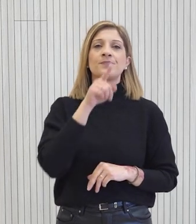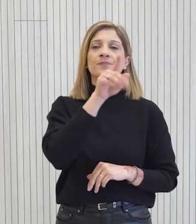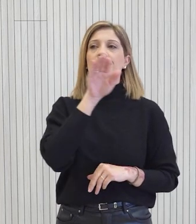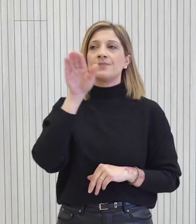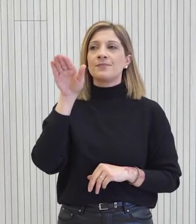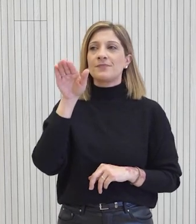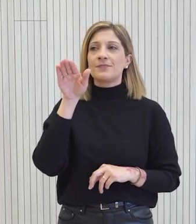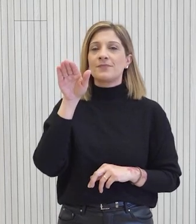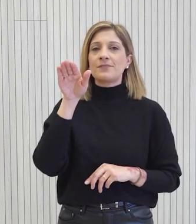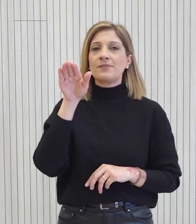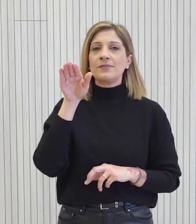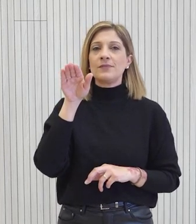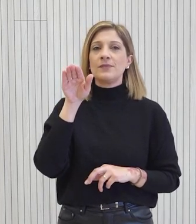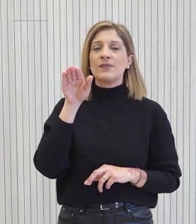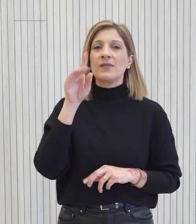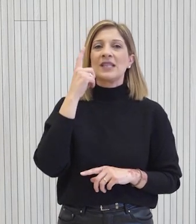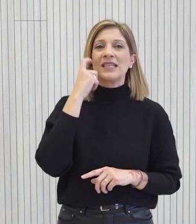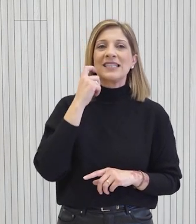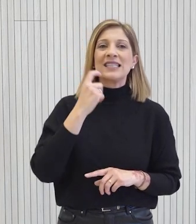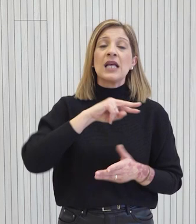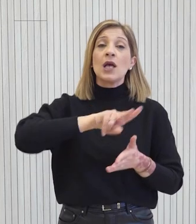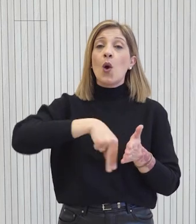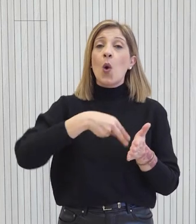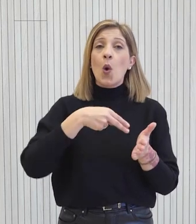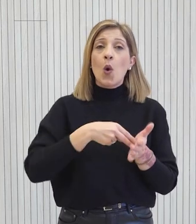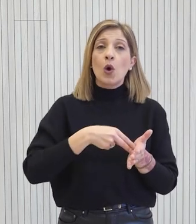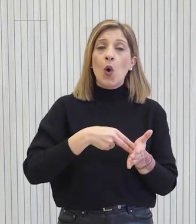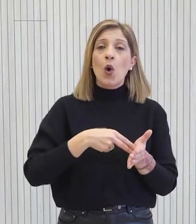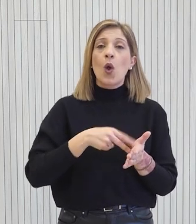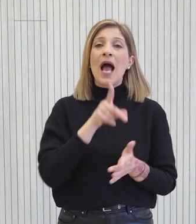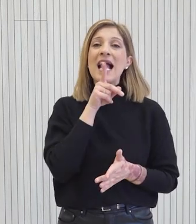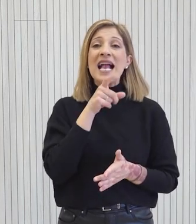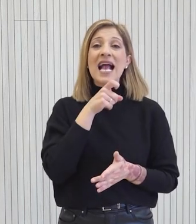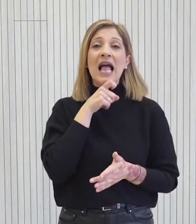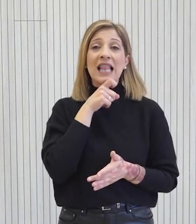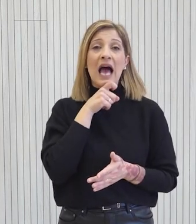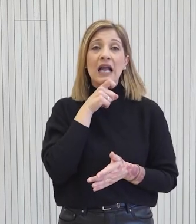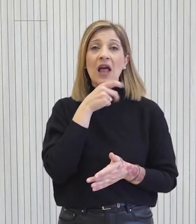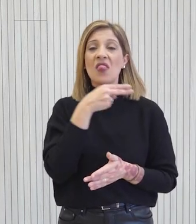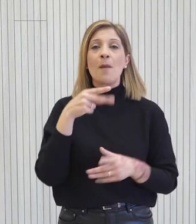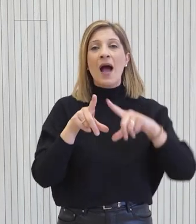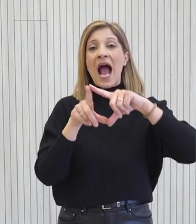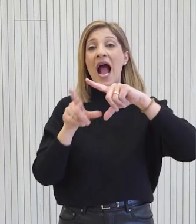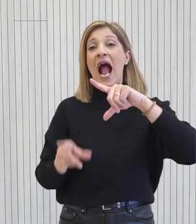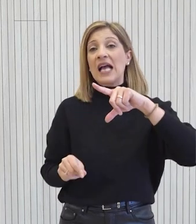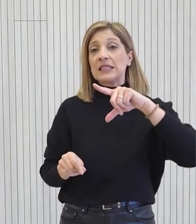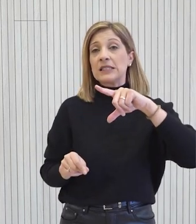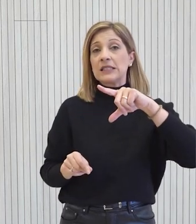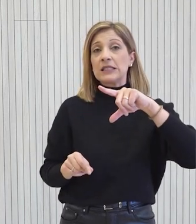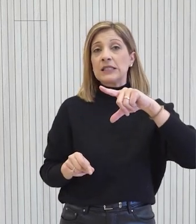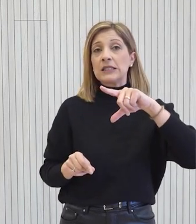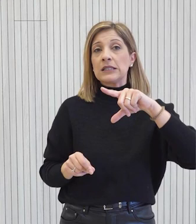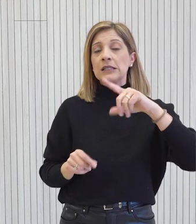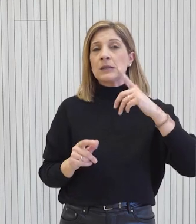Να μας πείτε, ξέρουμε το μεσογειακό ρόλο που παίζει το Κατάρ στο θέμα της Γάζας, αλλά γιατί